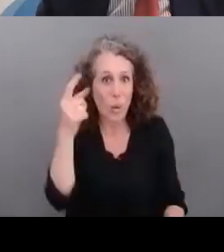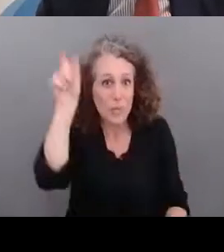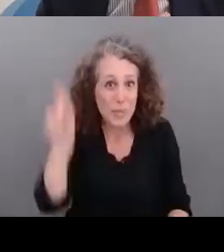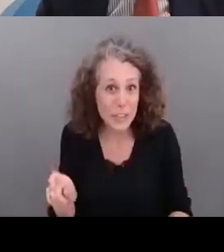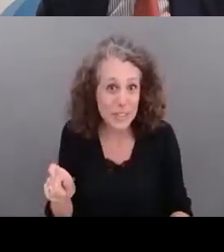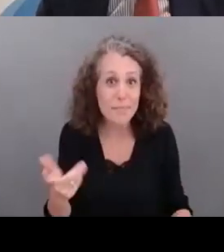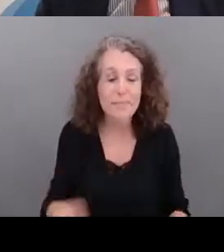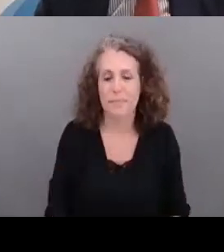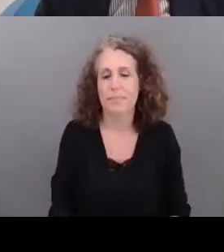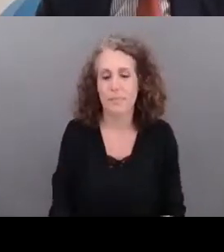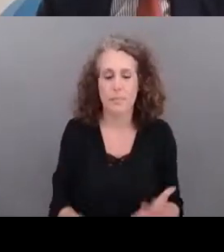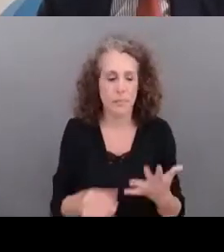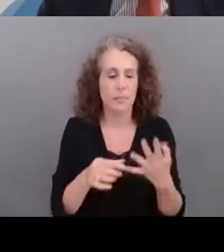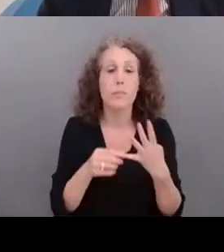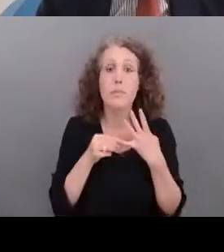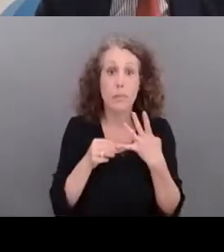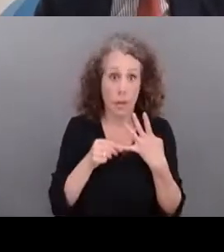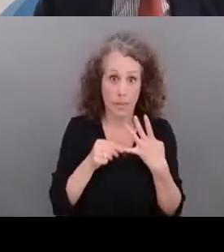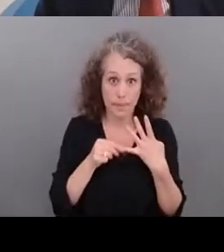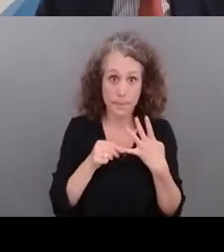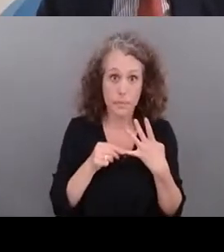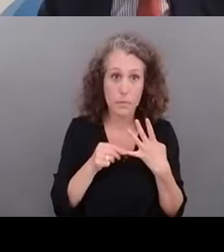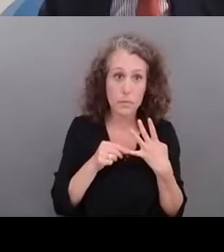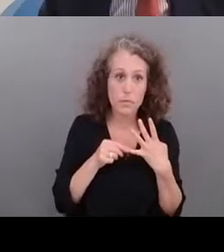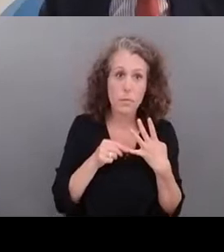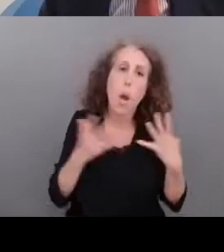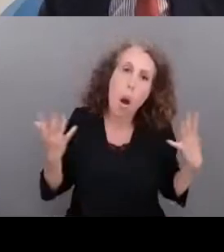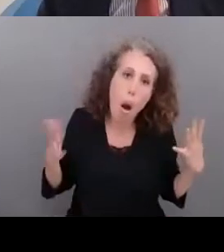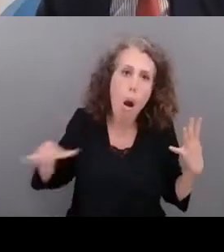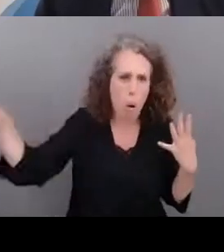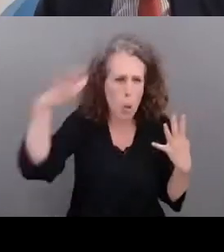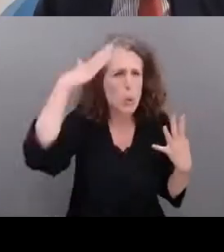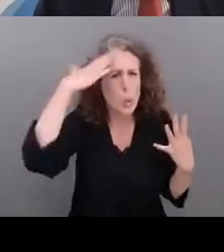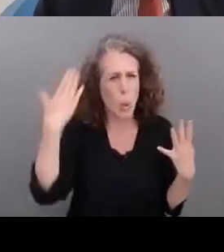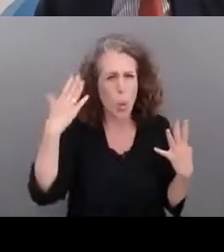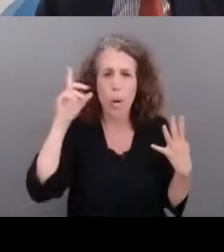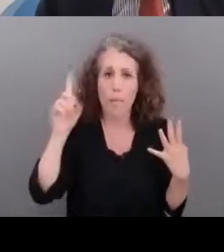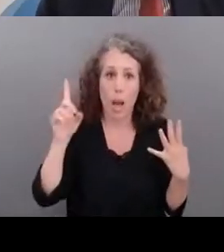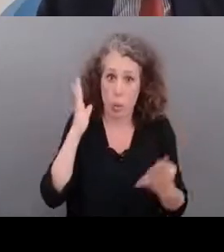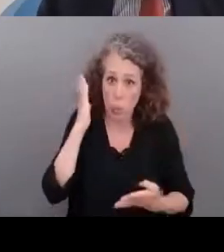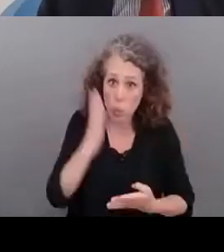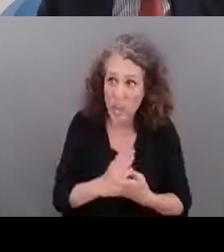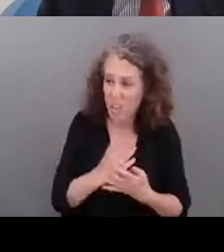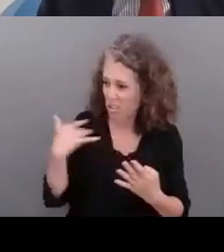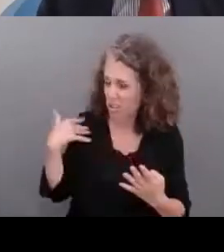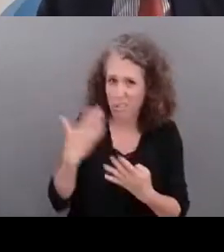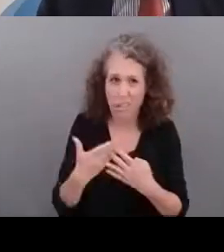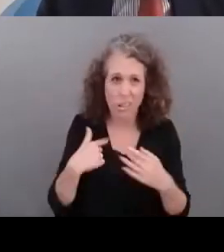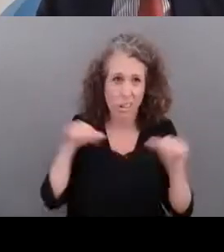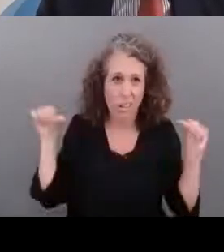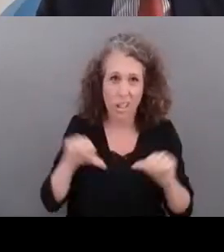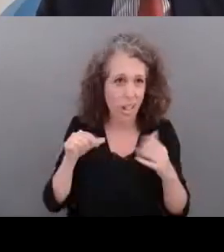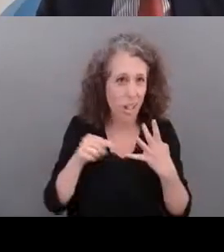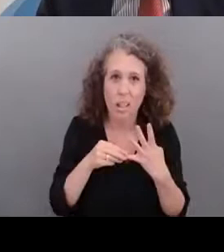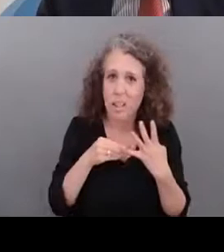La dernière chose, et c'est une chose qui devrait être claire, mais si on faisait cela de manière meilleure, on aurait